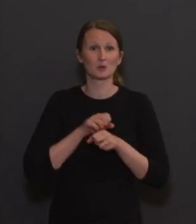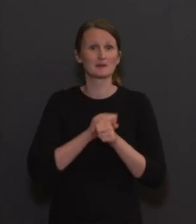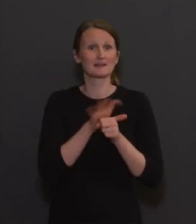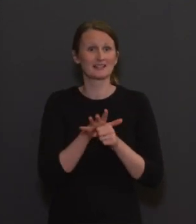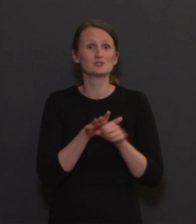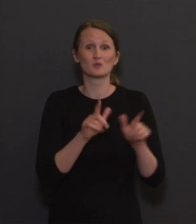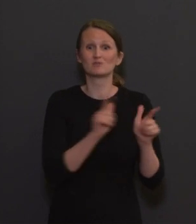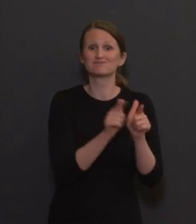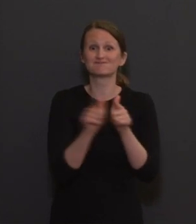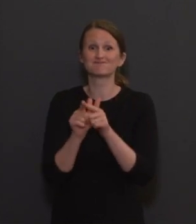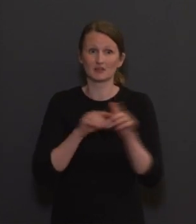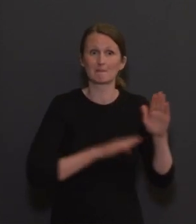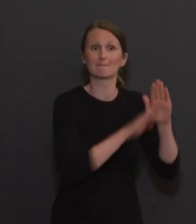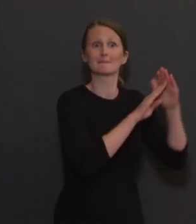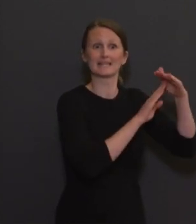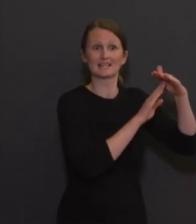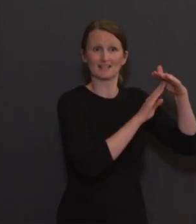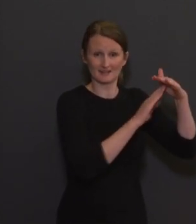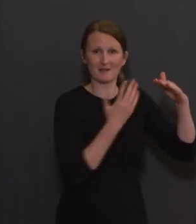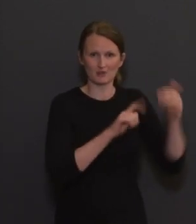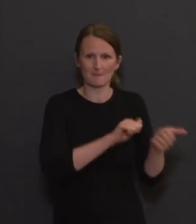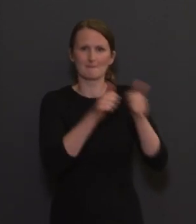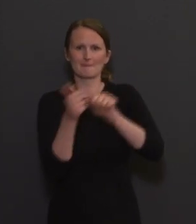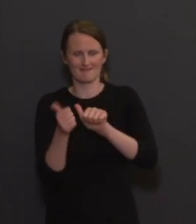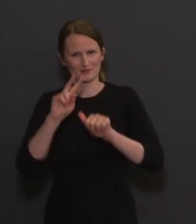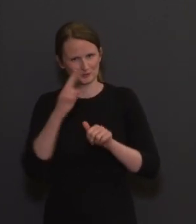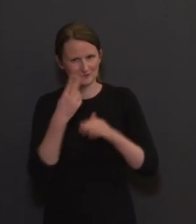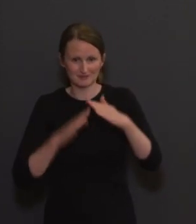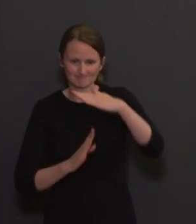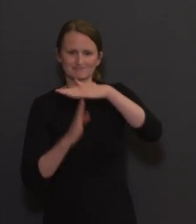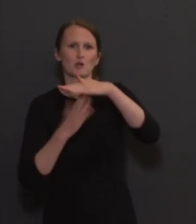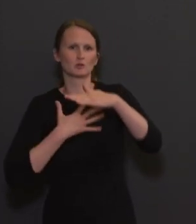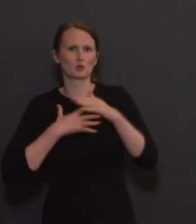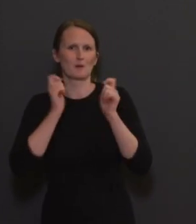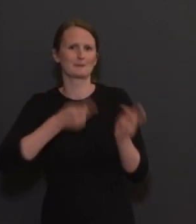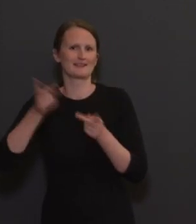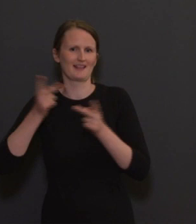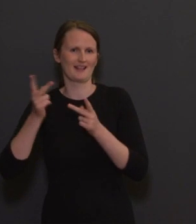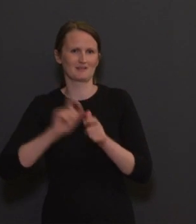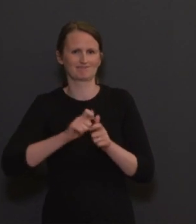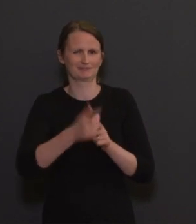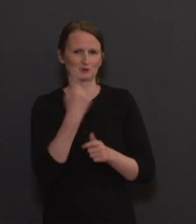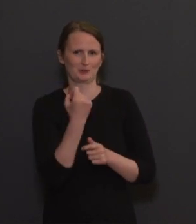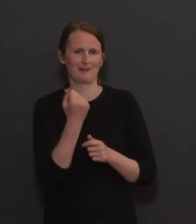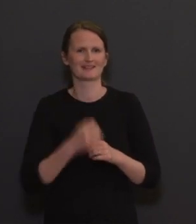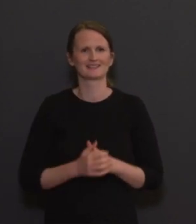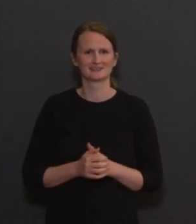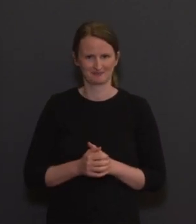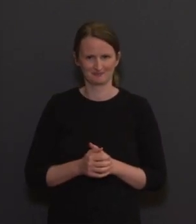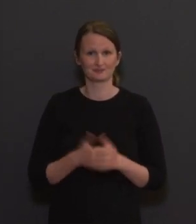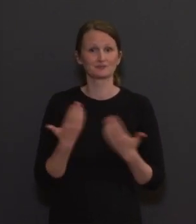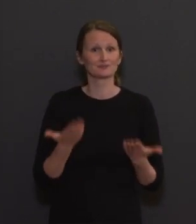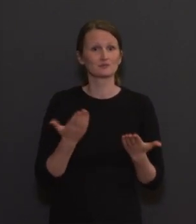nous avons eu 879 patients hospitalisés. Hier, nous avons eu 400 patients hospitalisés,